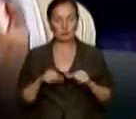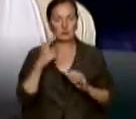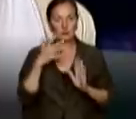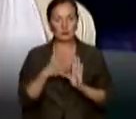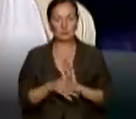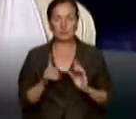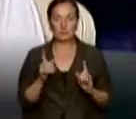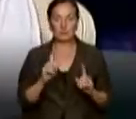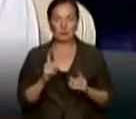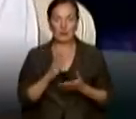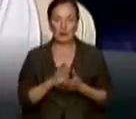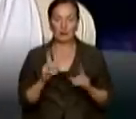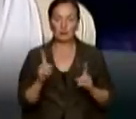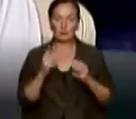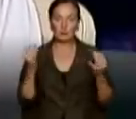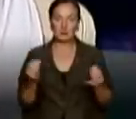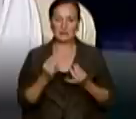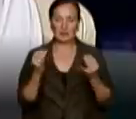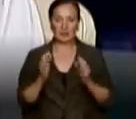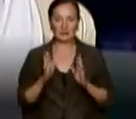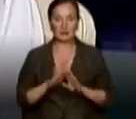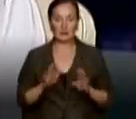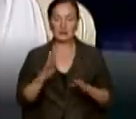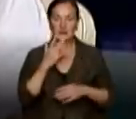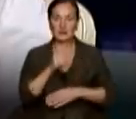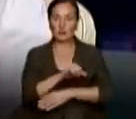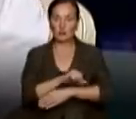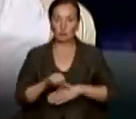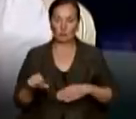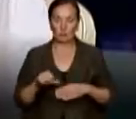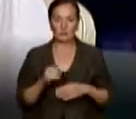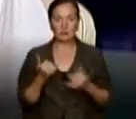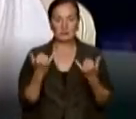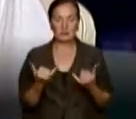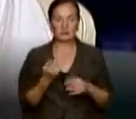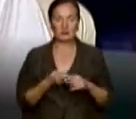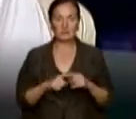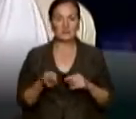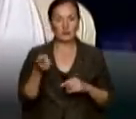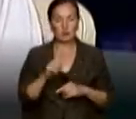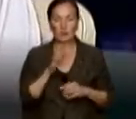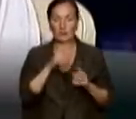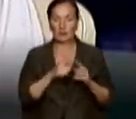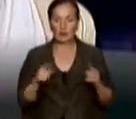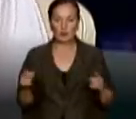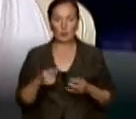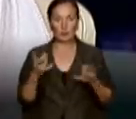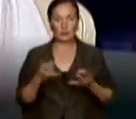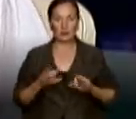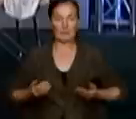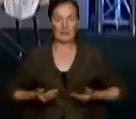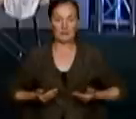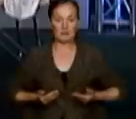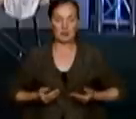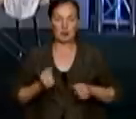не тільки за кордоном, і цінування цього особливо, це теж зараз цей період, який нам треба пережити і зробити правильні